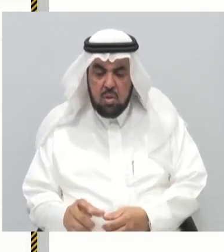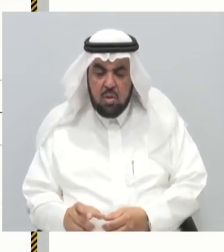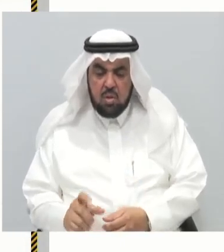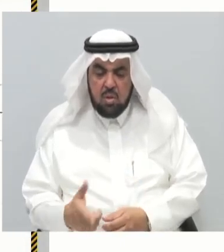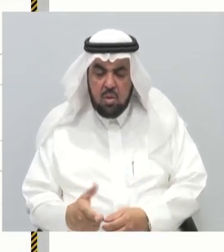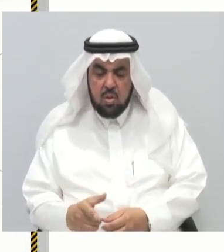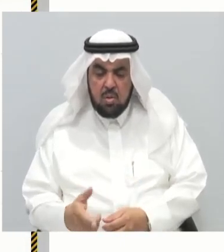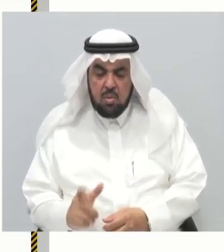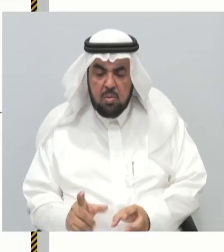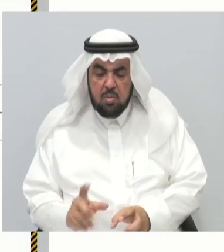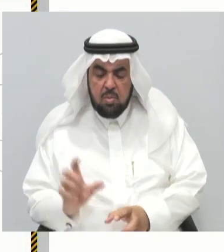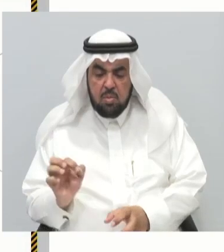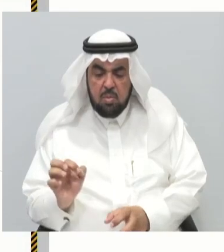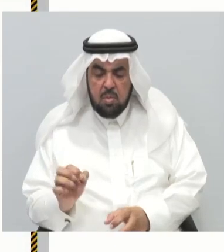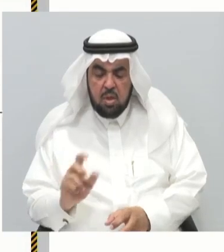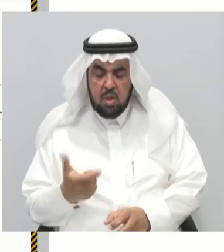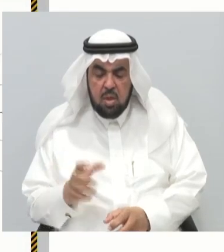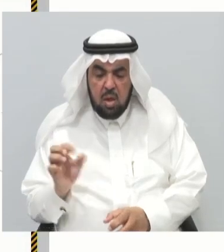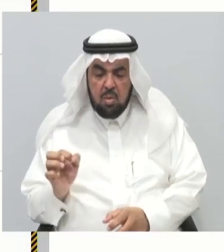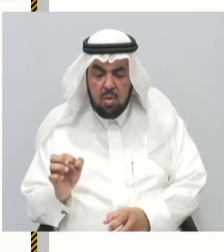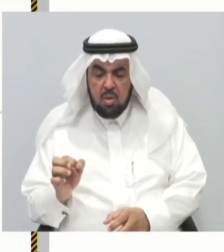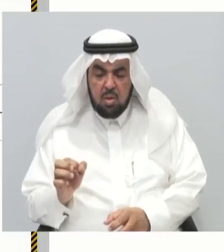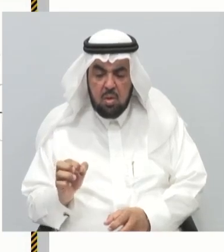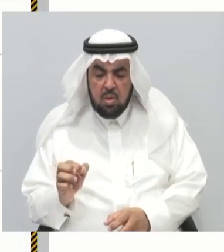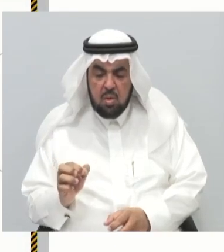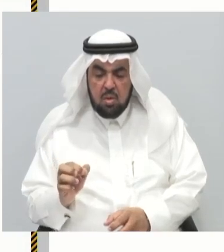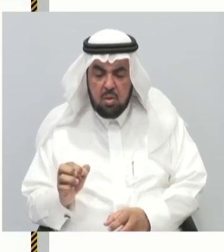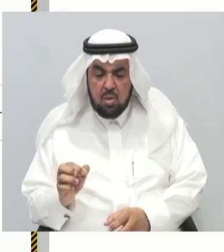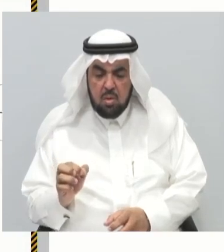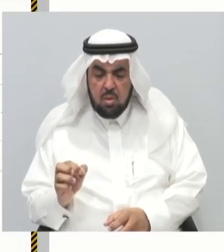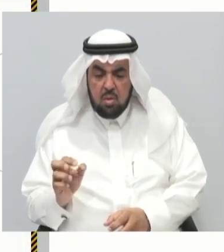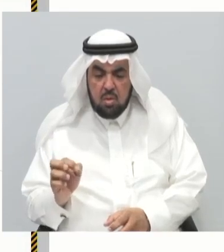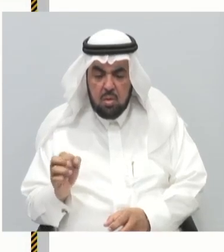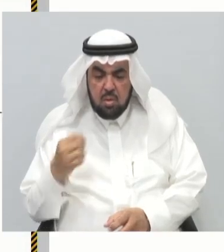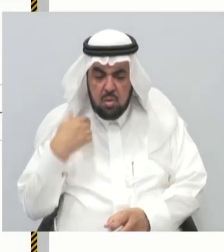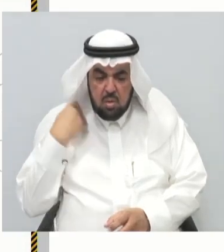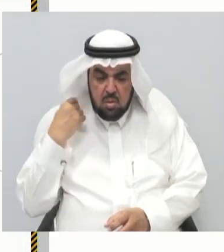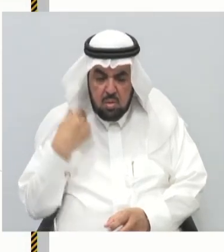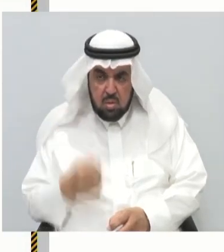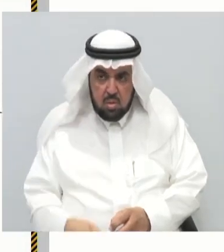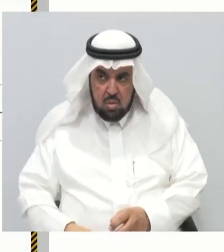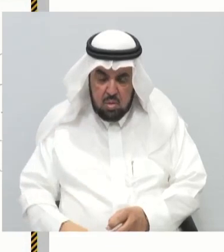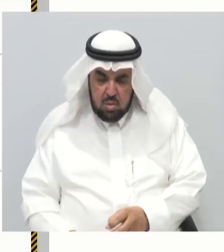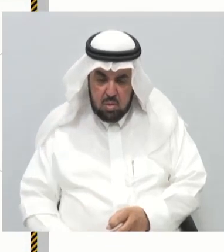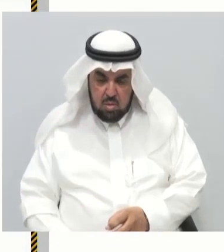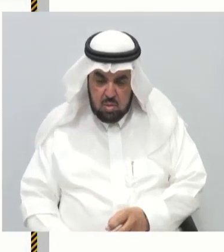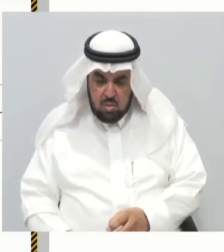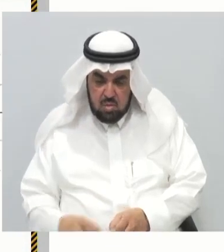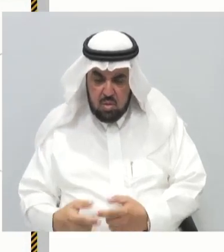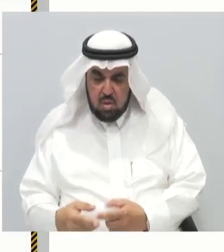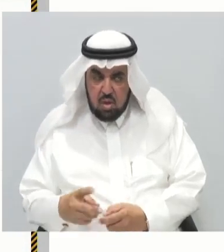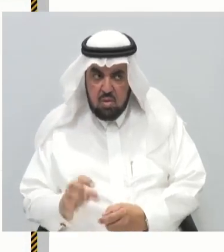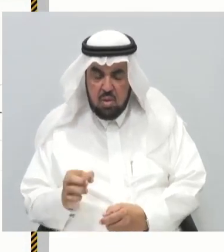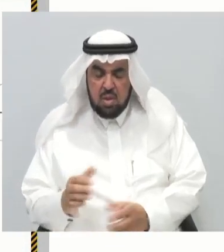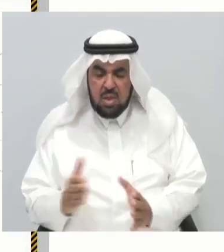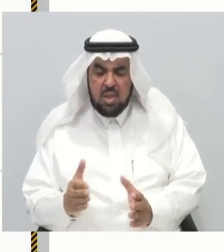الروبوت تتحرك 50 بمسافه 20 ثم سيزيد ما لاحظ طبعا ما لاحظنا الفرق اللي